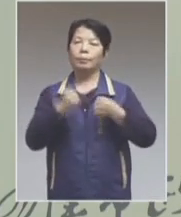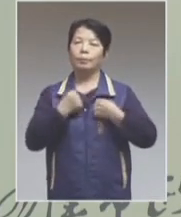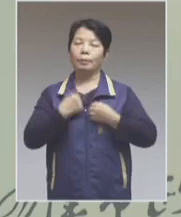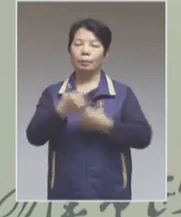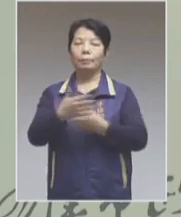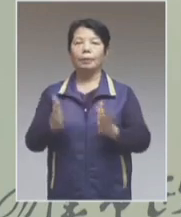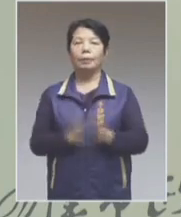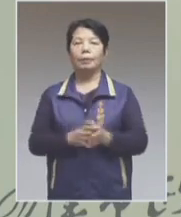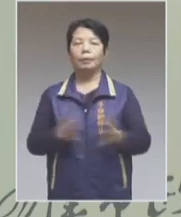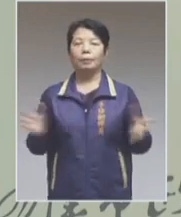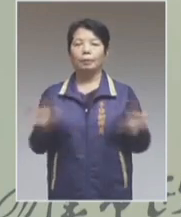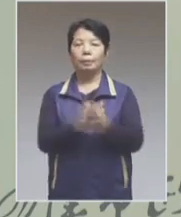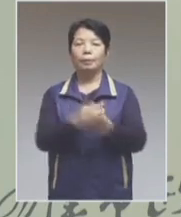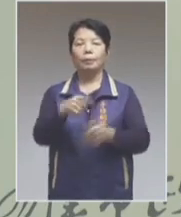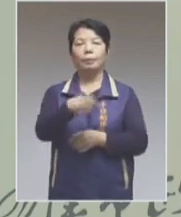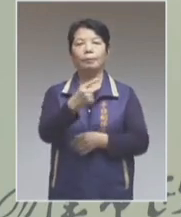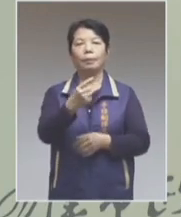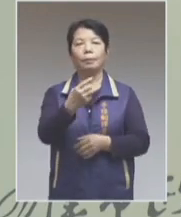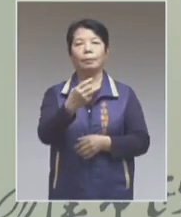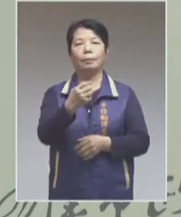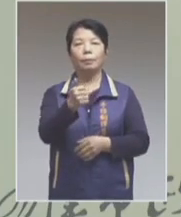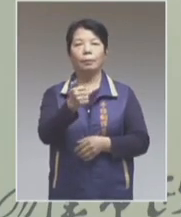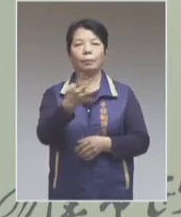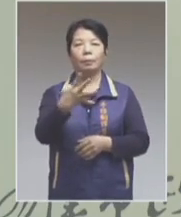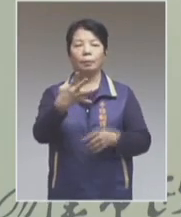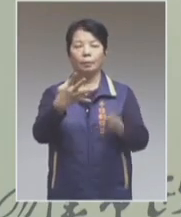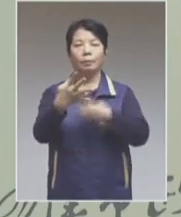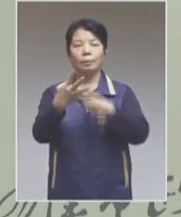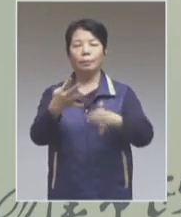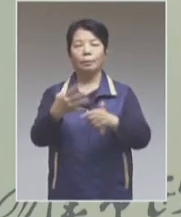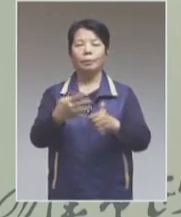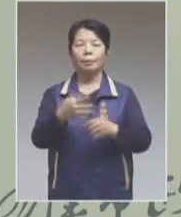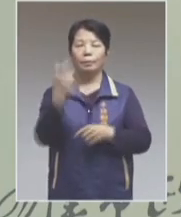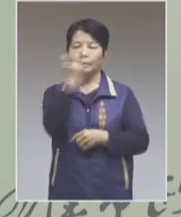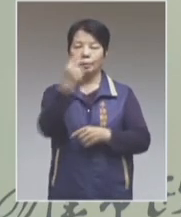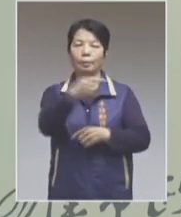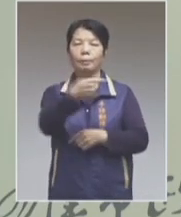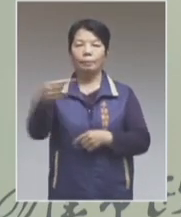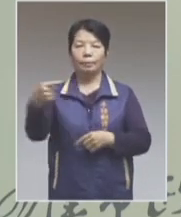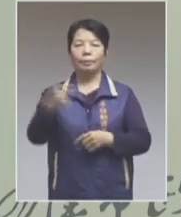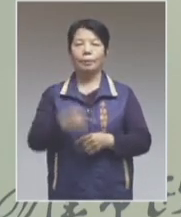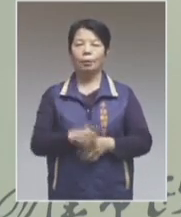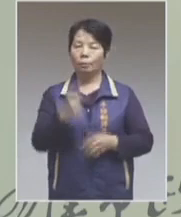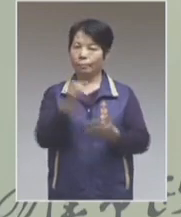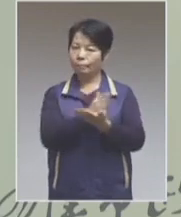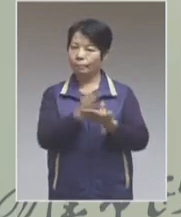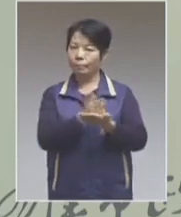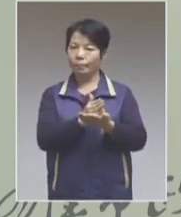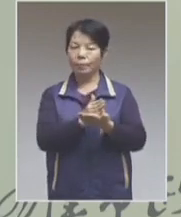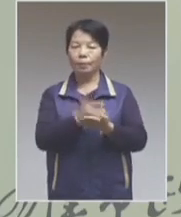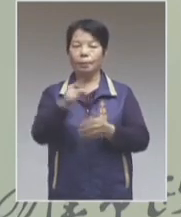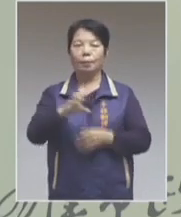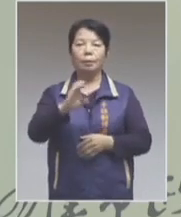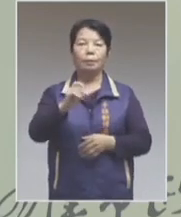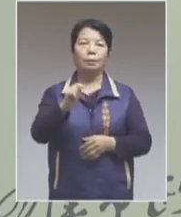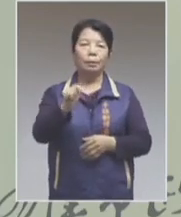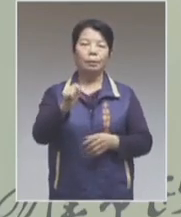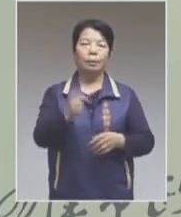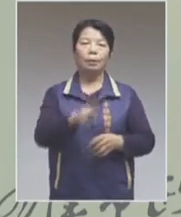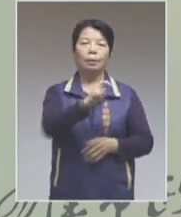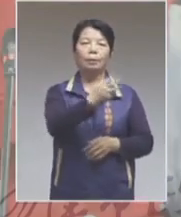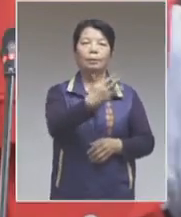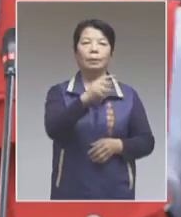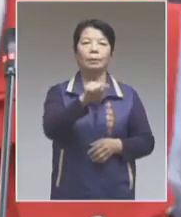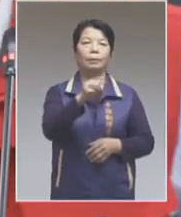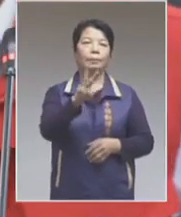生，总共154位、啊、全部都是阴性、啊、所以我们的判断、啊、因为他的 CT 值一位是